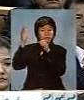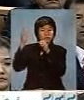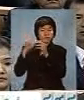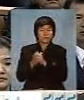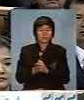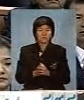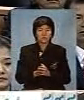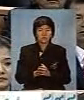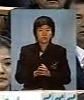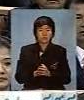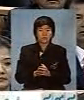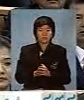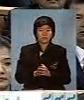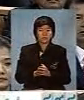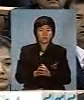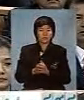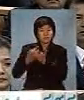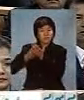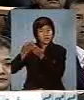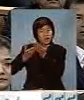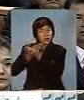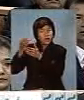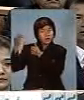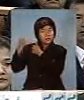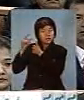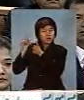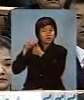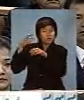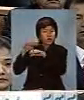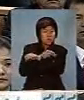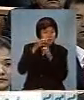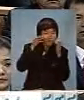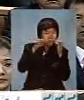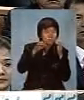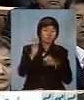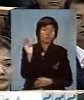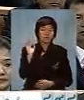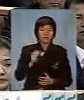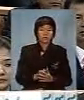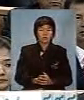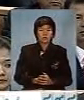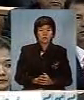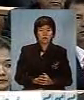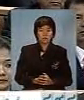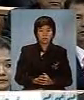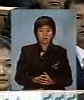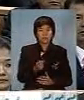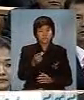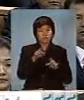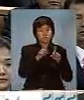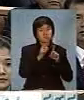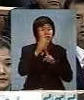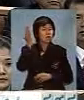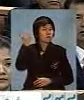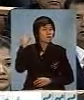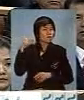าอย่าหมกมุ่นการเมืองมากเกินไปถ้าบรรยากาศเป็นเช่นนี้ตลอดไป